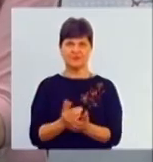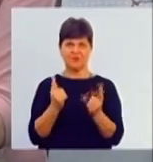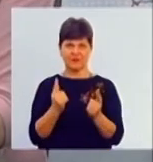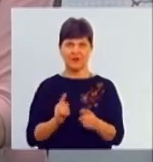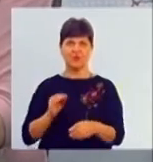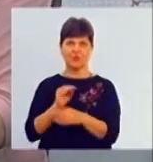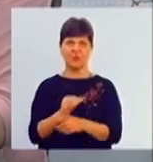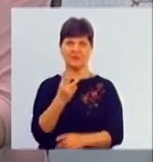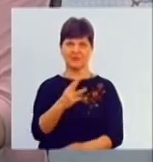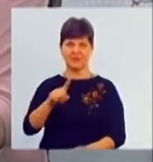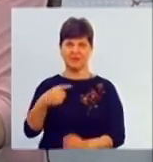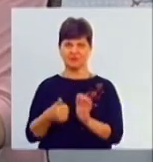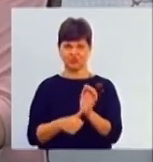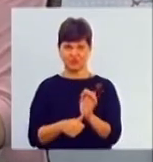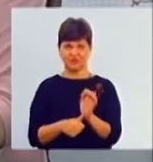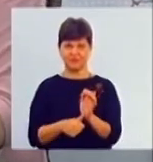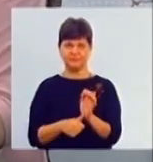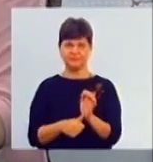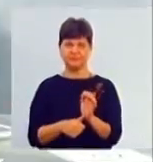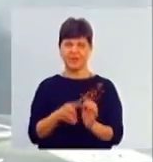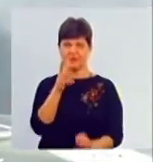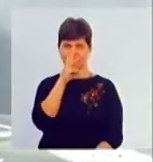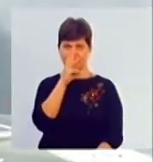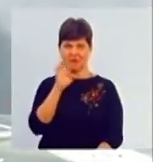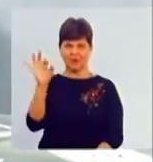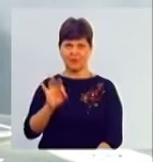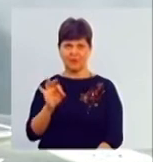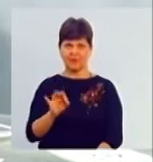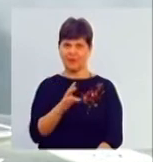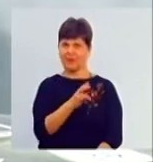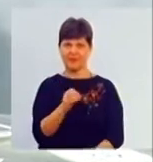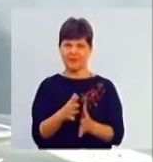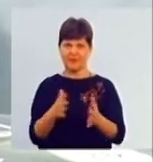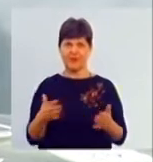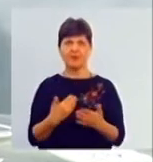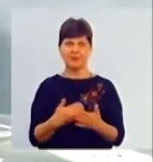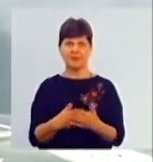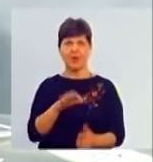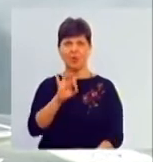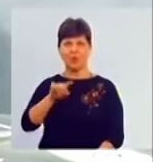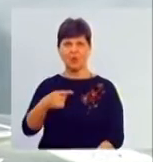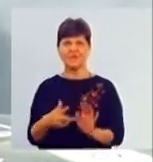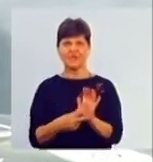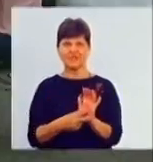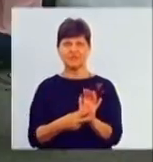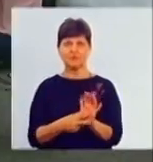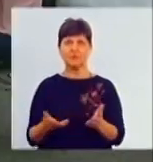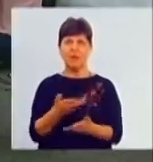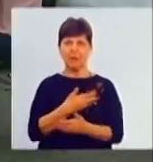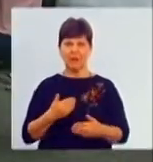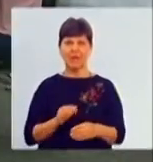0,36 коефіцієнт заробітної плати невеликий, наприклад, 0,8, і ми